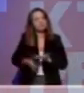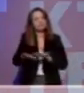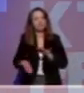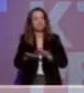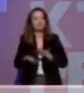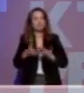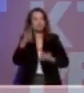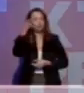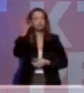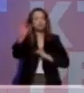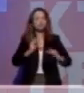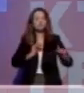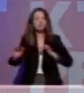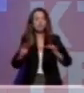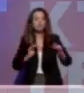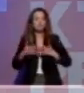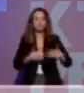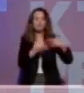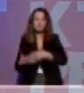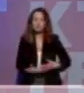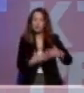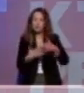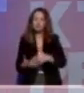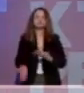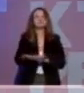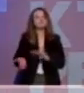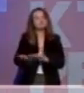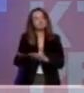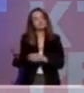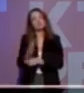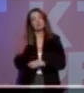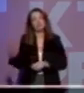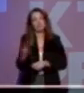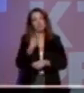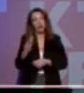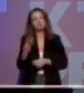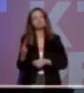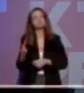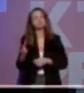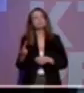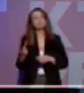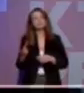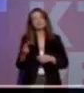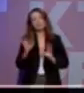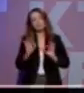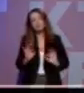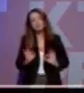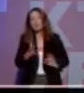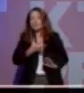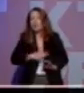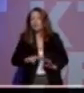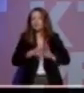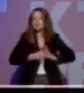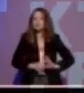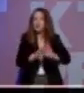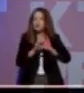συνοχή, αλλά και με την συνεργασία, με τη στήριξη του ιδιωτικού τομέα που θα τολμά, θα ερευνά και